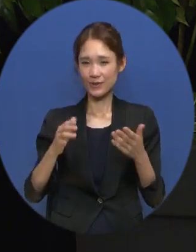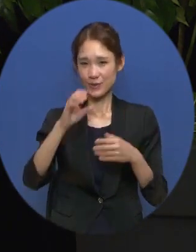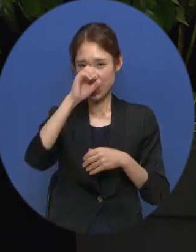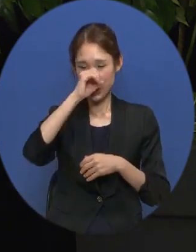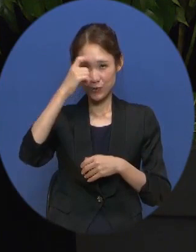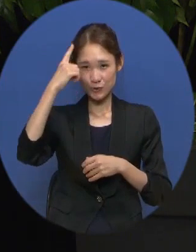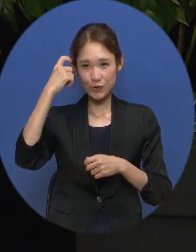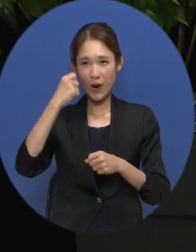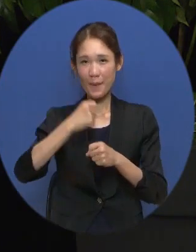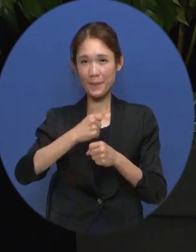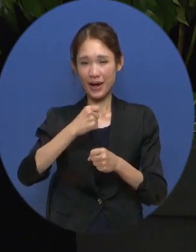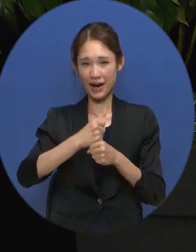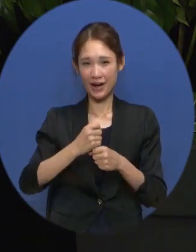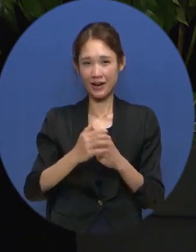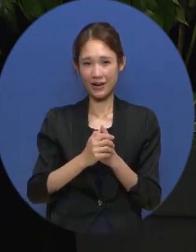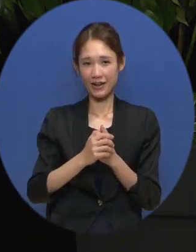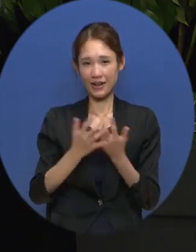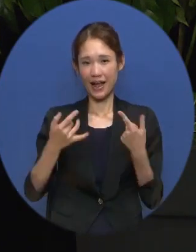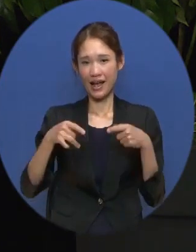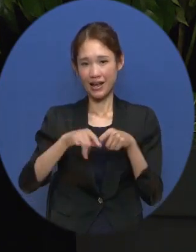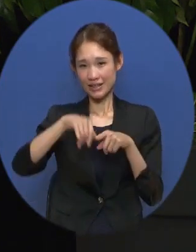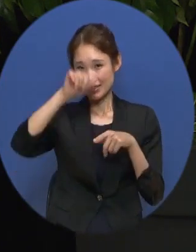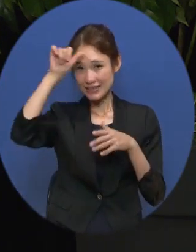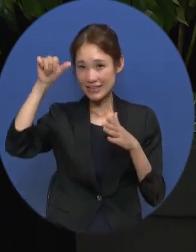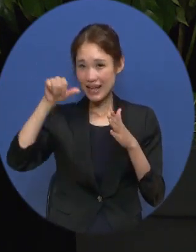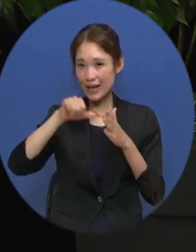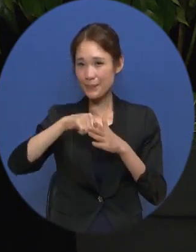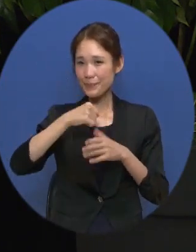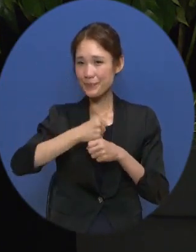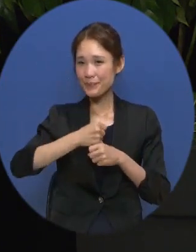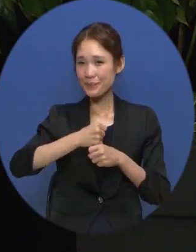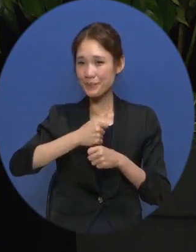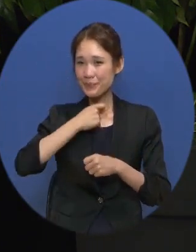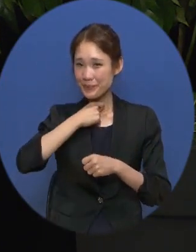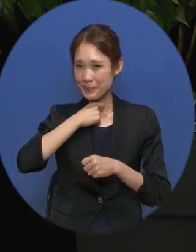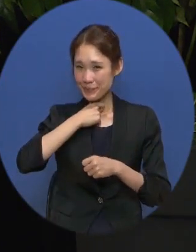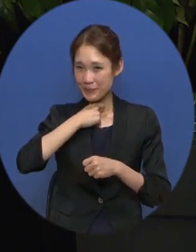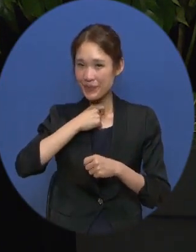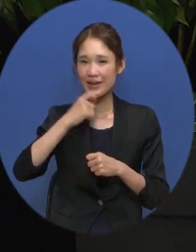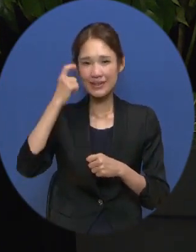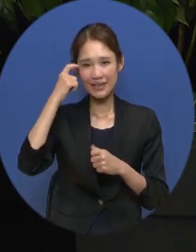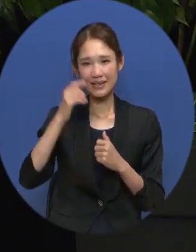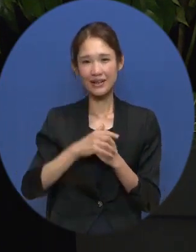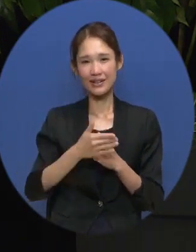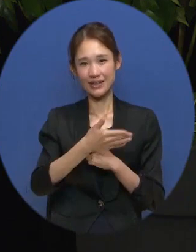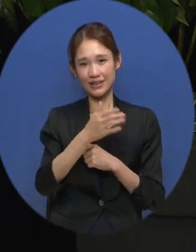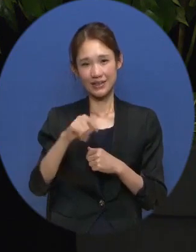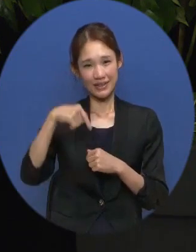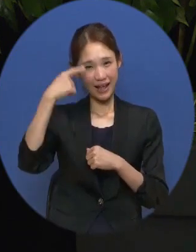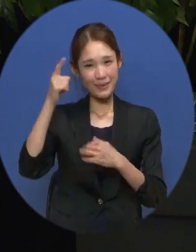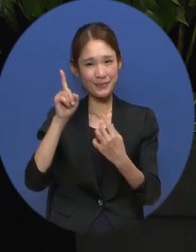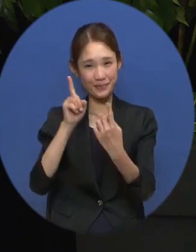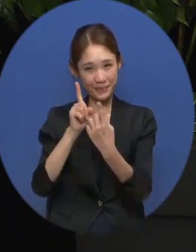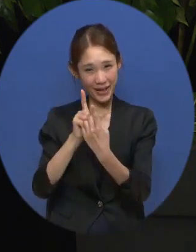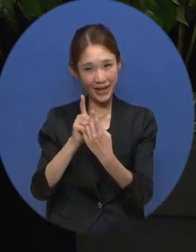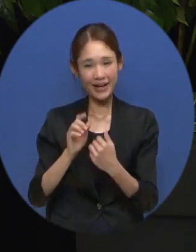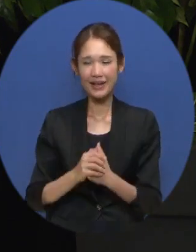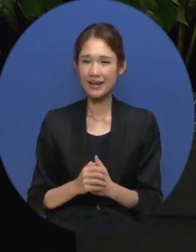추억 만들면서 함께 인생을 만들어 갔으면 좋겠습니다. 여러분 다음에 봬요.